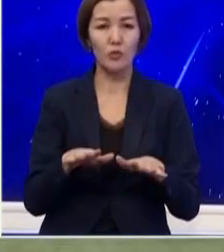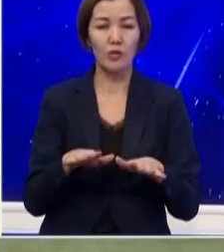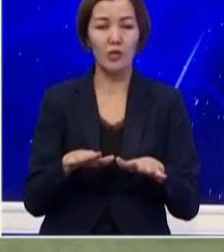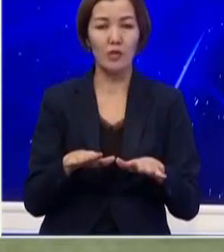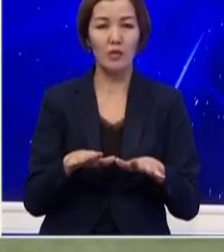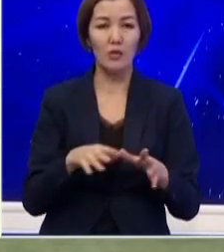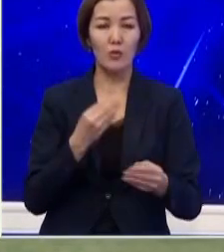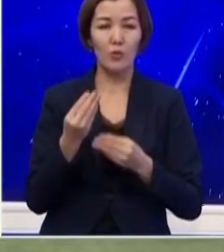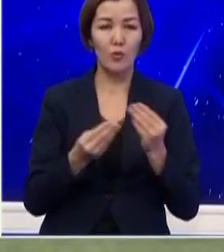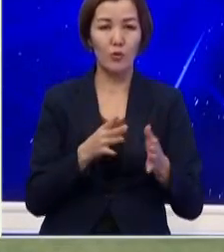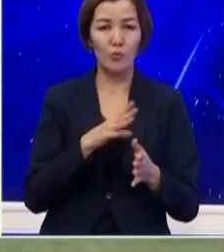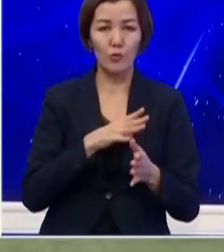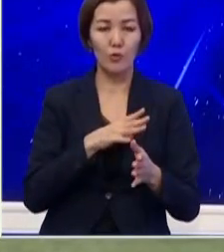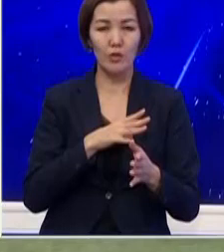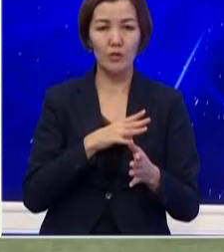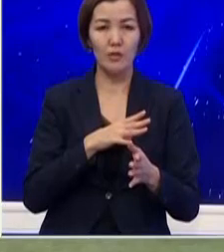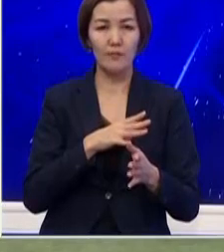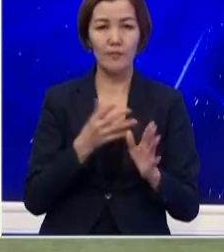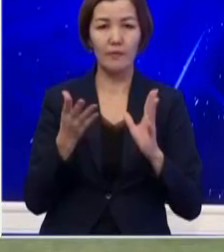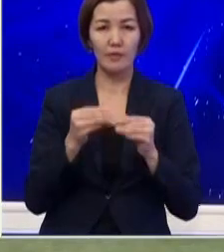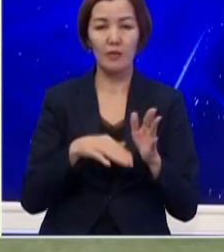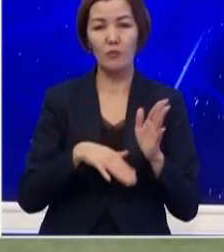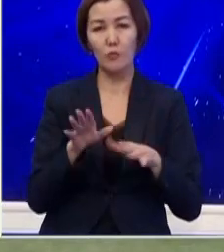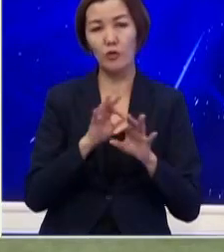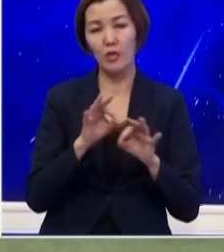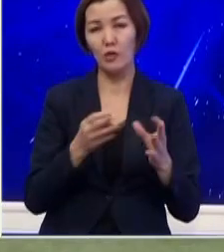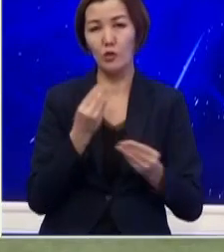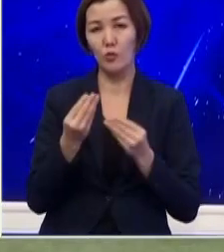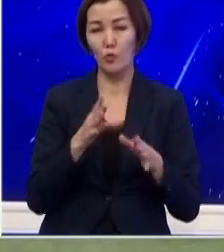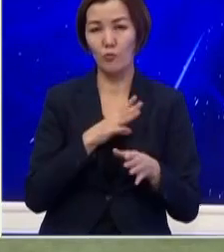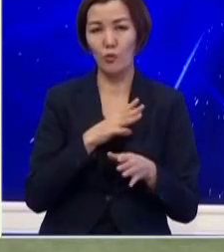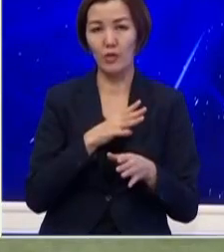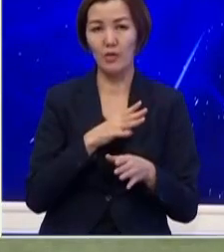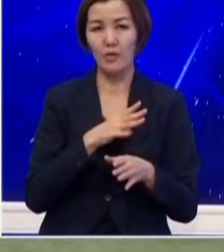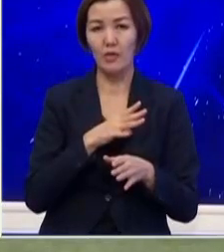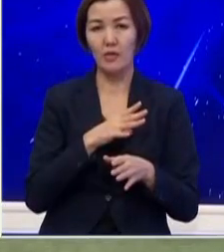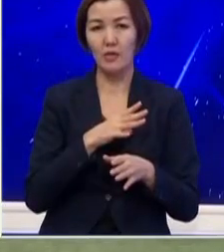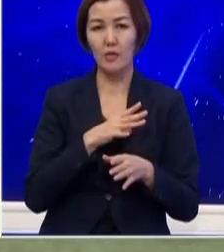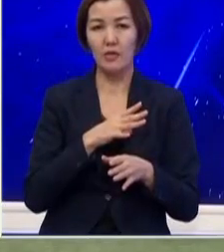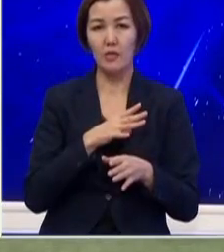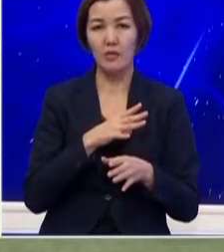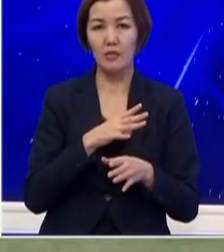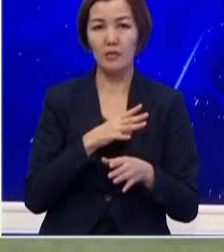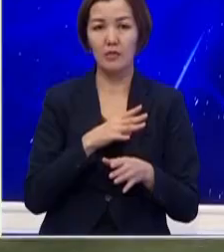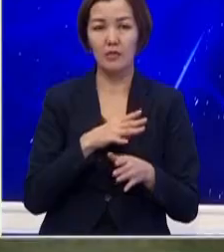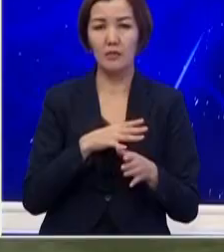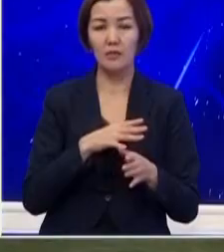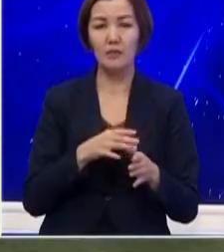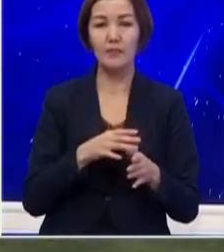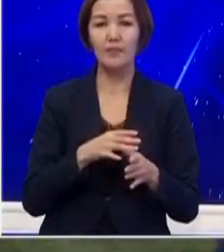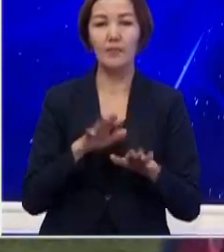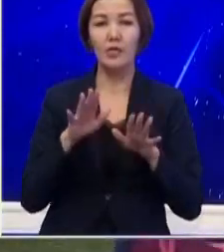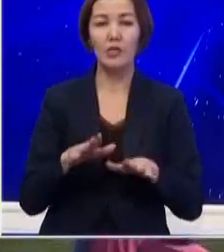лиганы. В целом жақсы ойнадық, жаңа балдар жақсы көрсетті, жақсы жағынан.